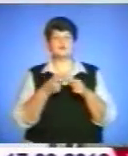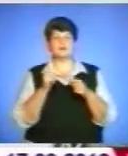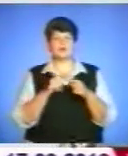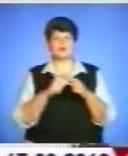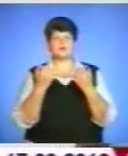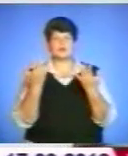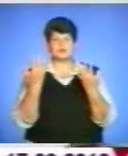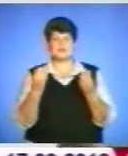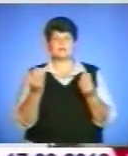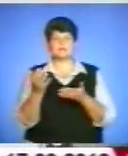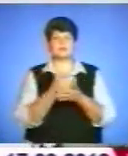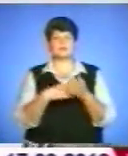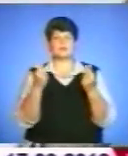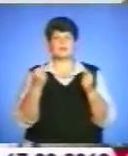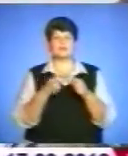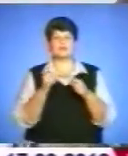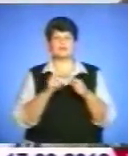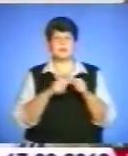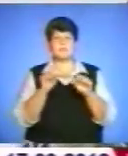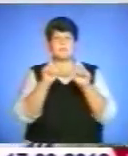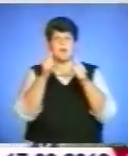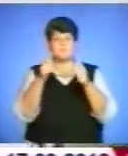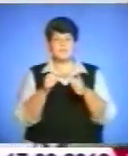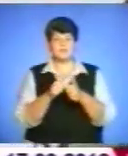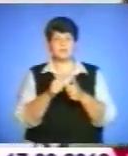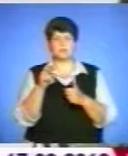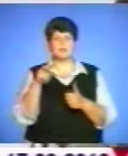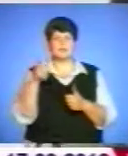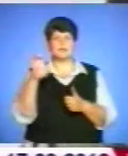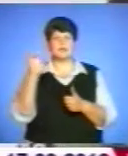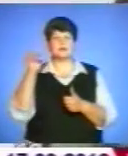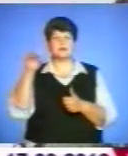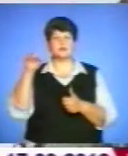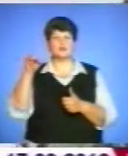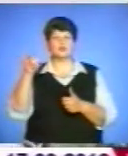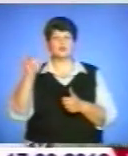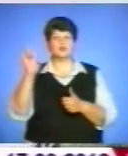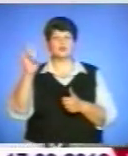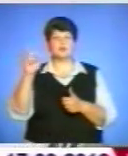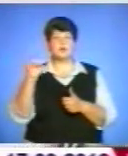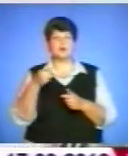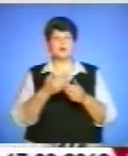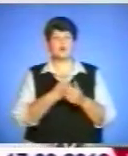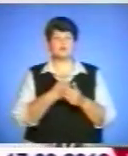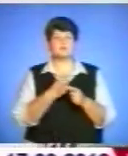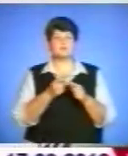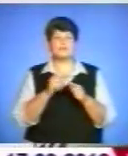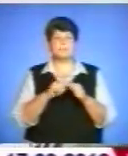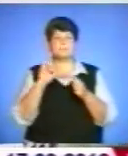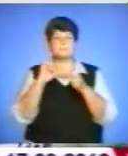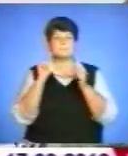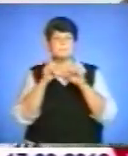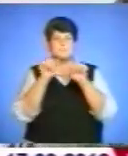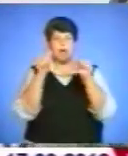збираються кошти на цей пам'ятник пластунам, бо пласт хоче, щоб цей пам'ятник